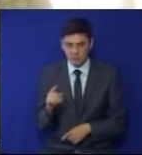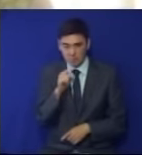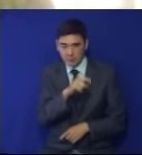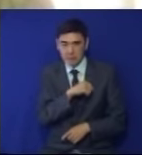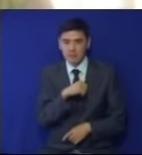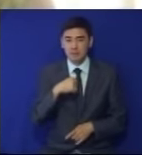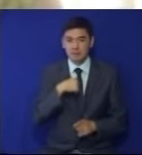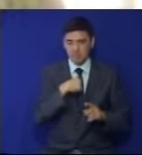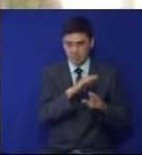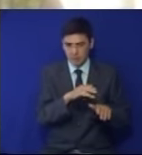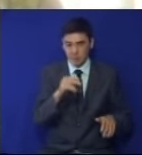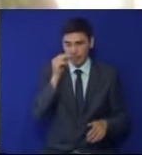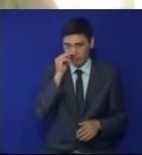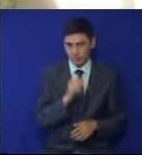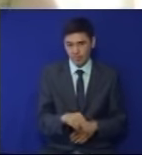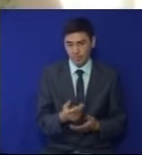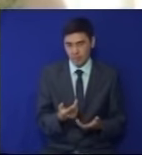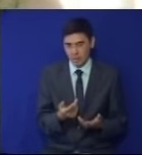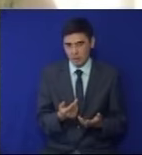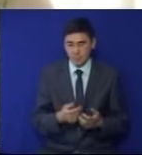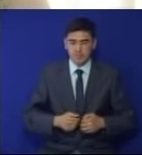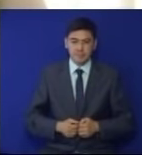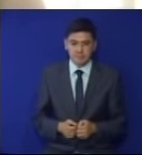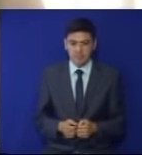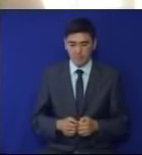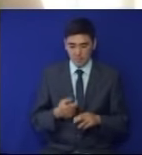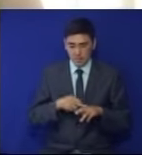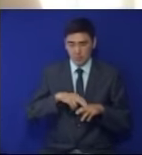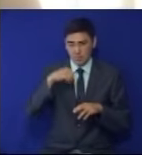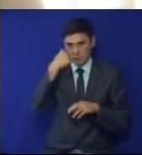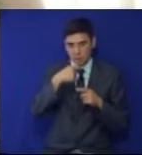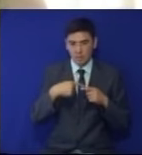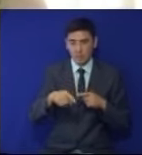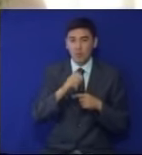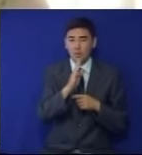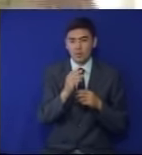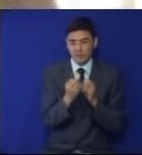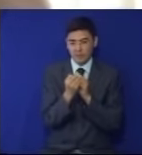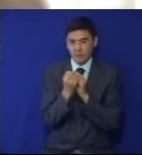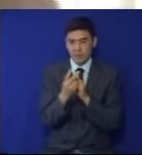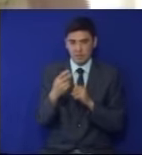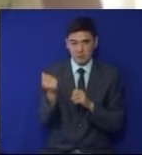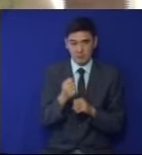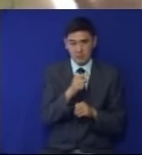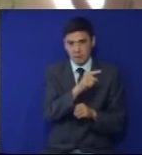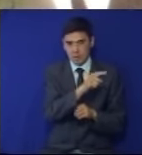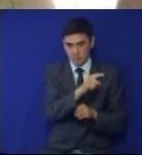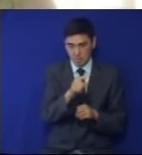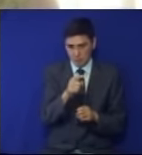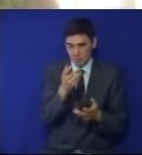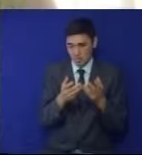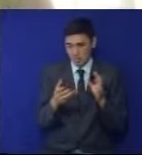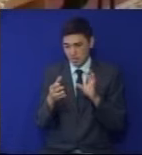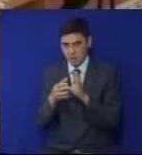ғана бағытталған. Ол іс жүзінде еш нәрсеге жауапты емес. Біз биылдан бастап аяғы ауыр әйелдер 12 аптада есепке тұрмаса жәрдемақыдан айыру туралы